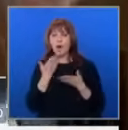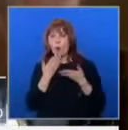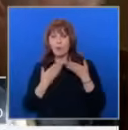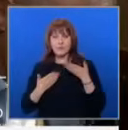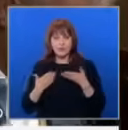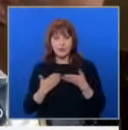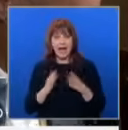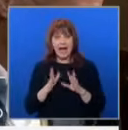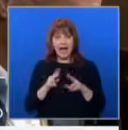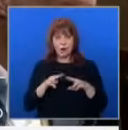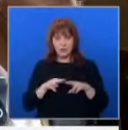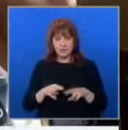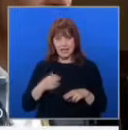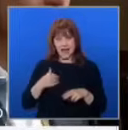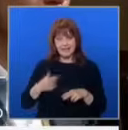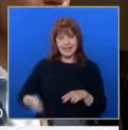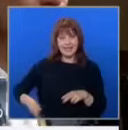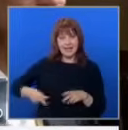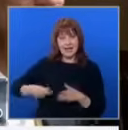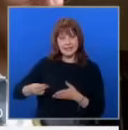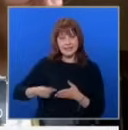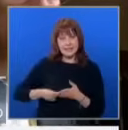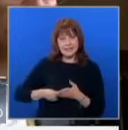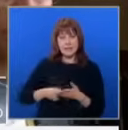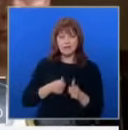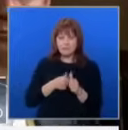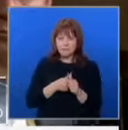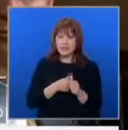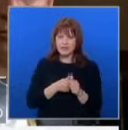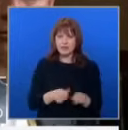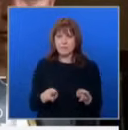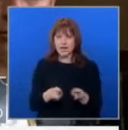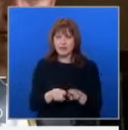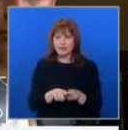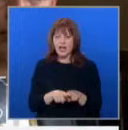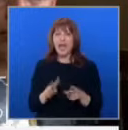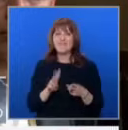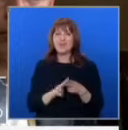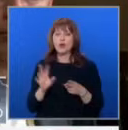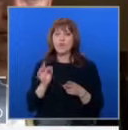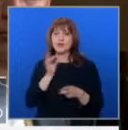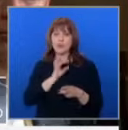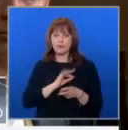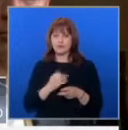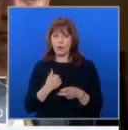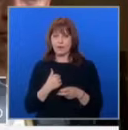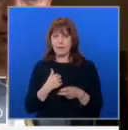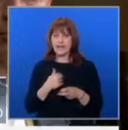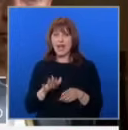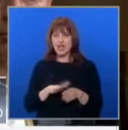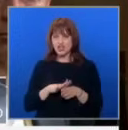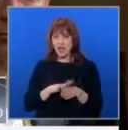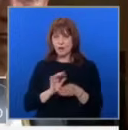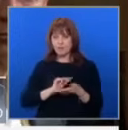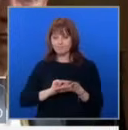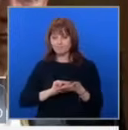там и ако стана генерален секретар на НАТО, ще се придържам към същата линия. Виктор Орбан ще получи от мен и гаранции черно на бяло на